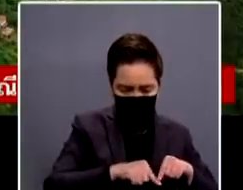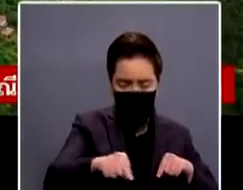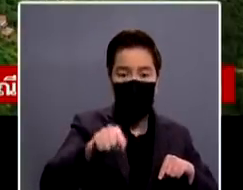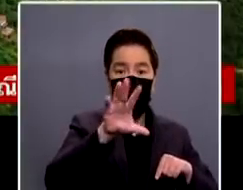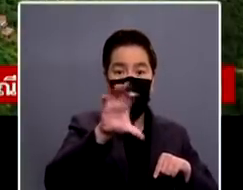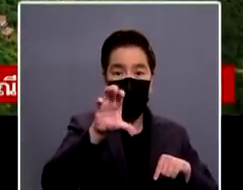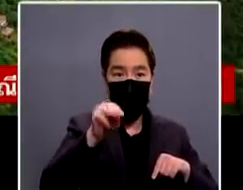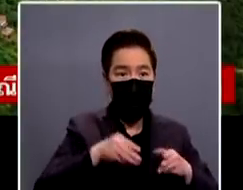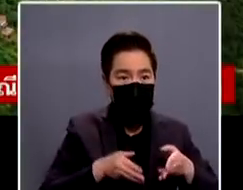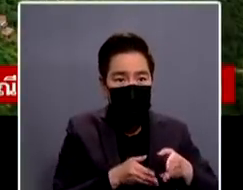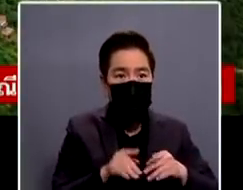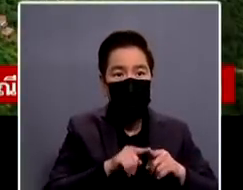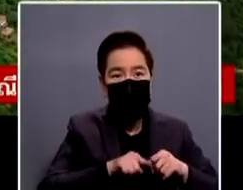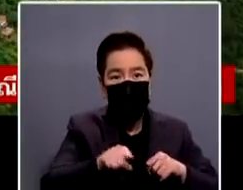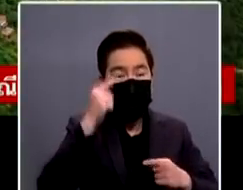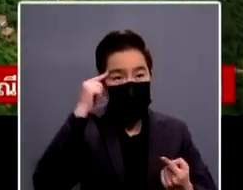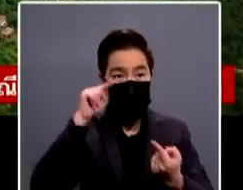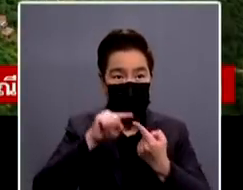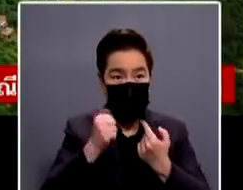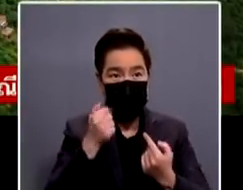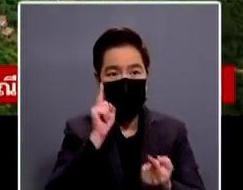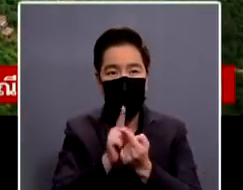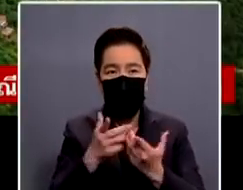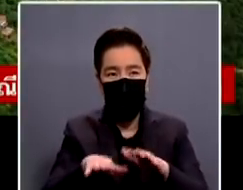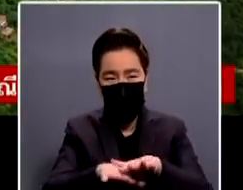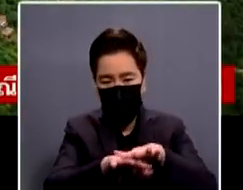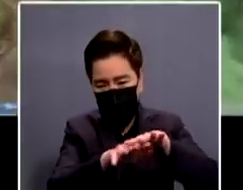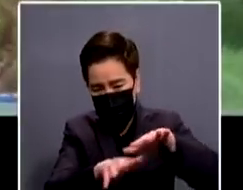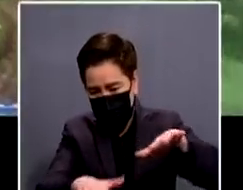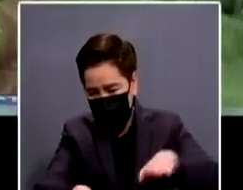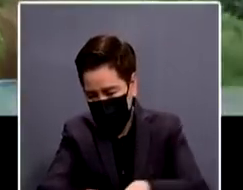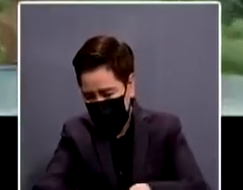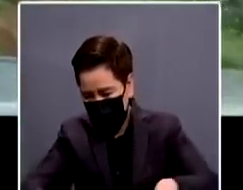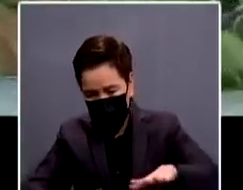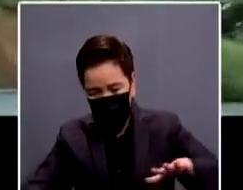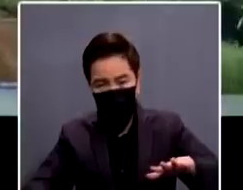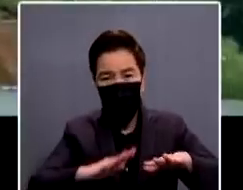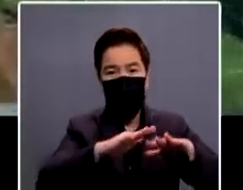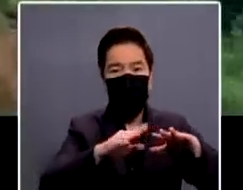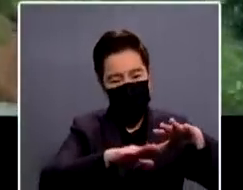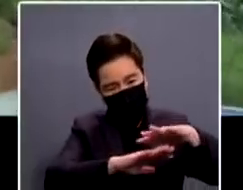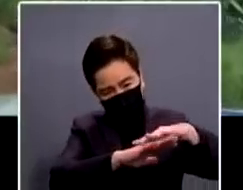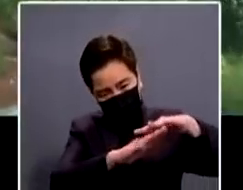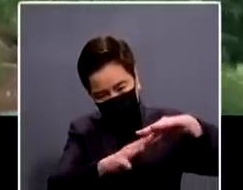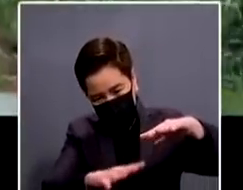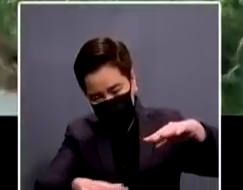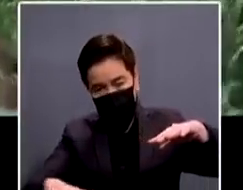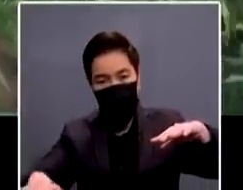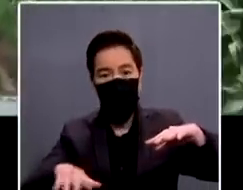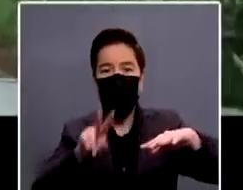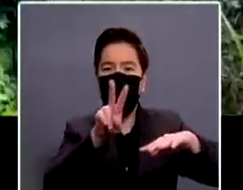รนะคะแล้วก็เป็นเส้นทางที่เป็นพื้นที่ราบประมาณ270เมตรแล้วก็เป็นเส้นทางเขาลักษณะสูงชันประม